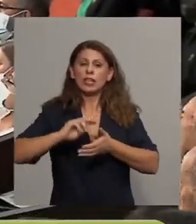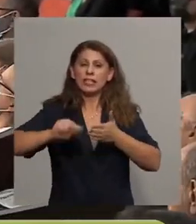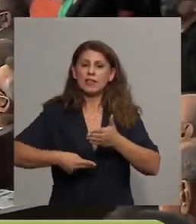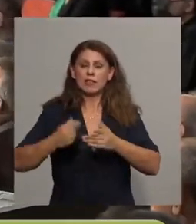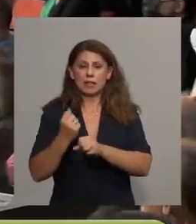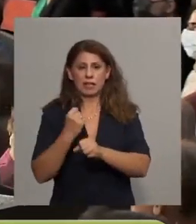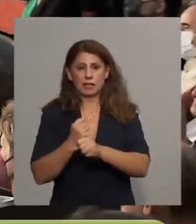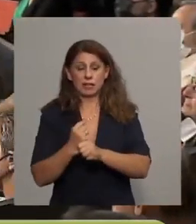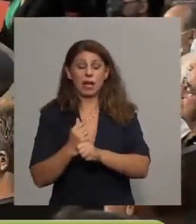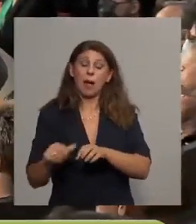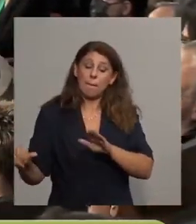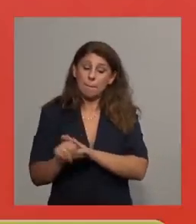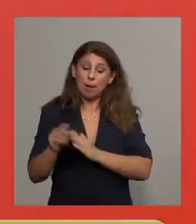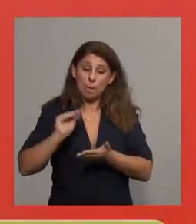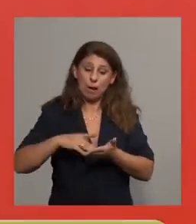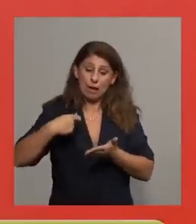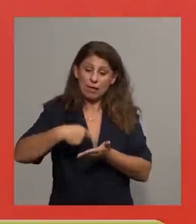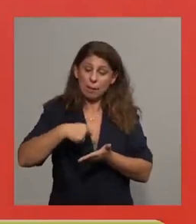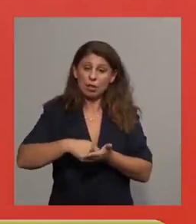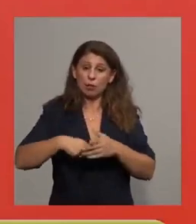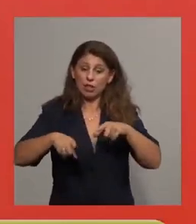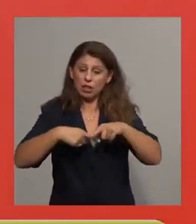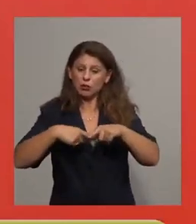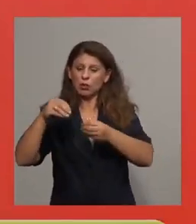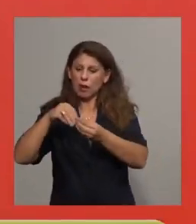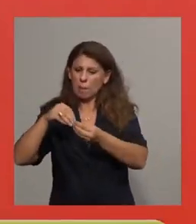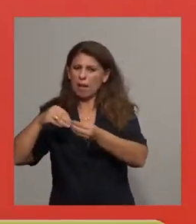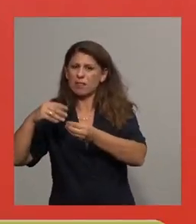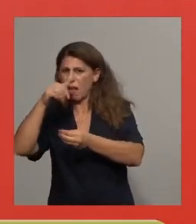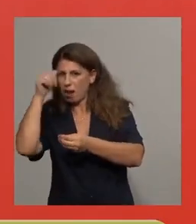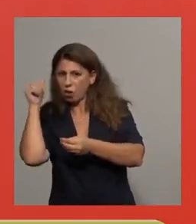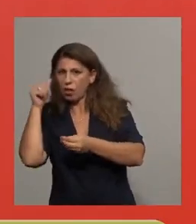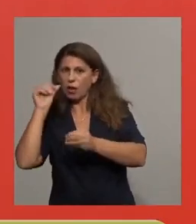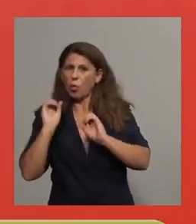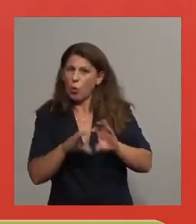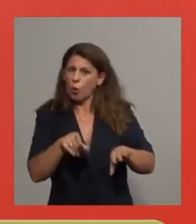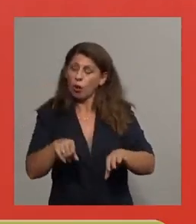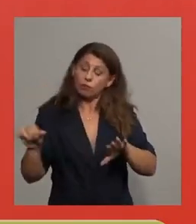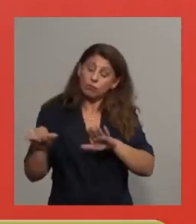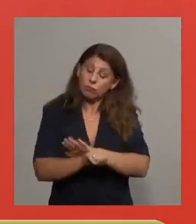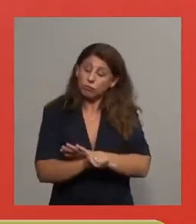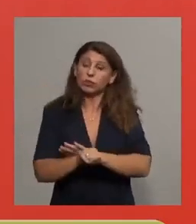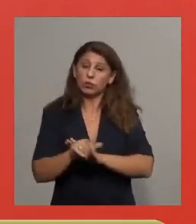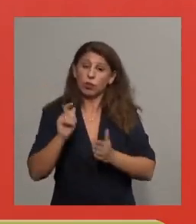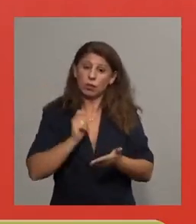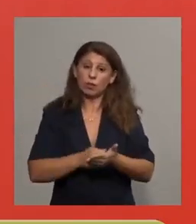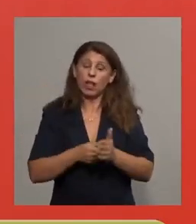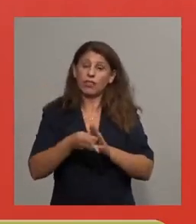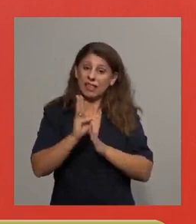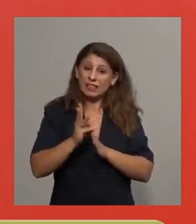του 13ου και 14ου μισθού για το δημόσιο, με επαναφορά της 13ης